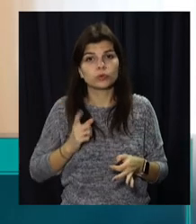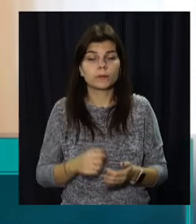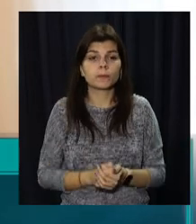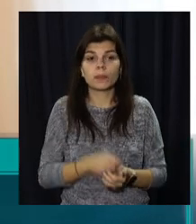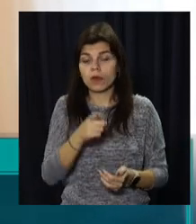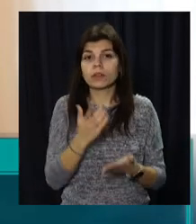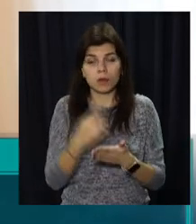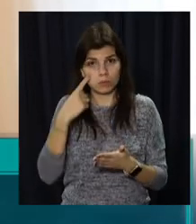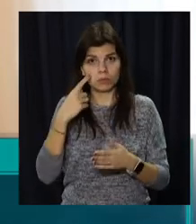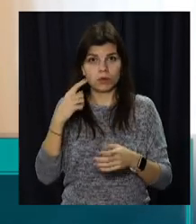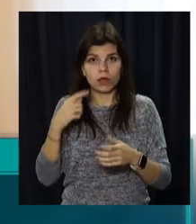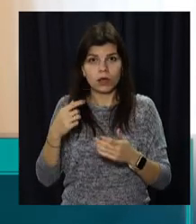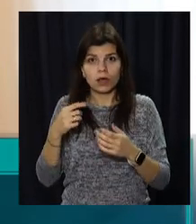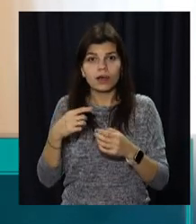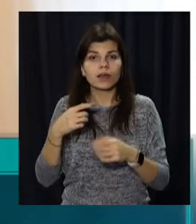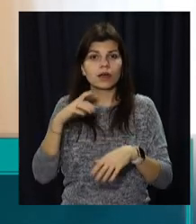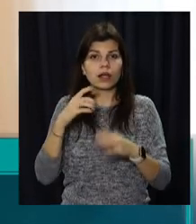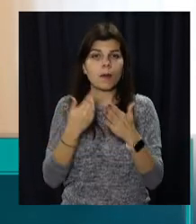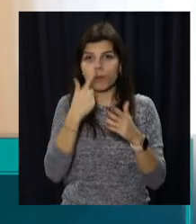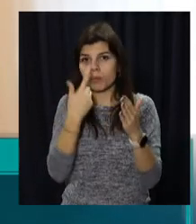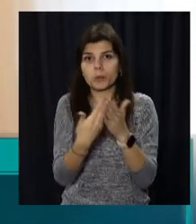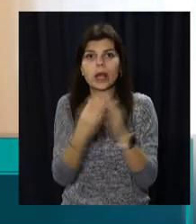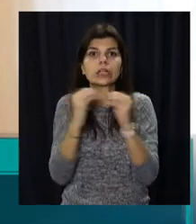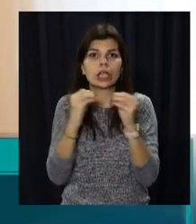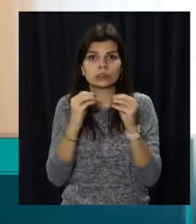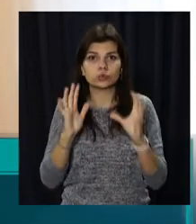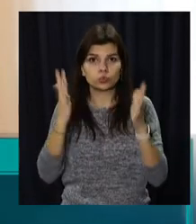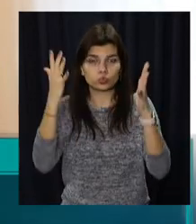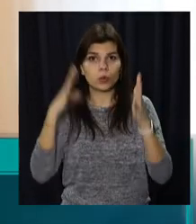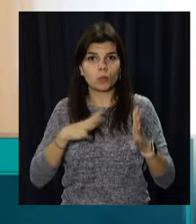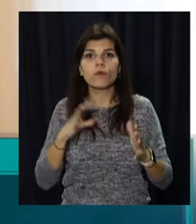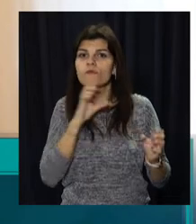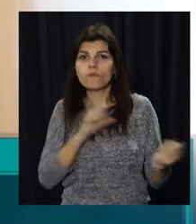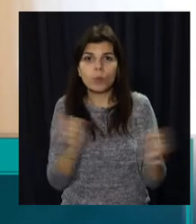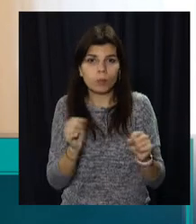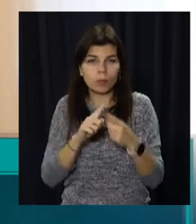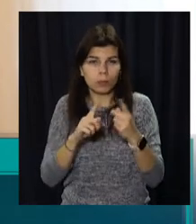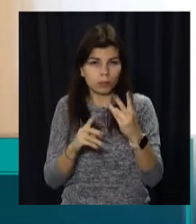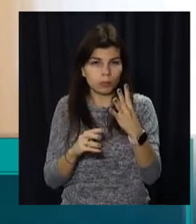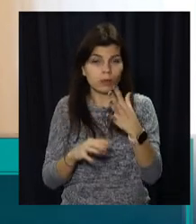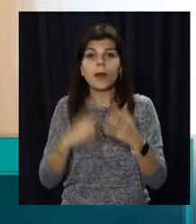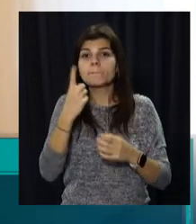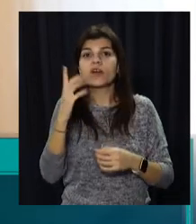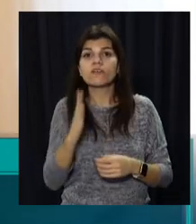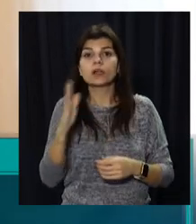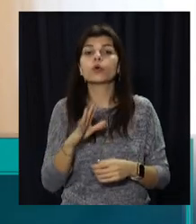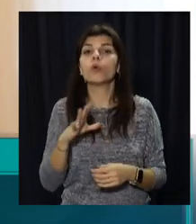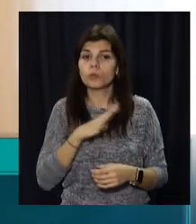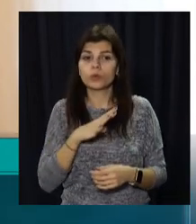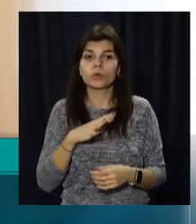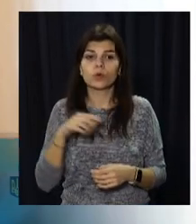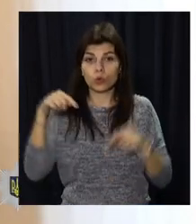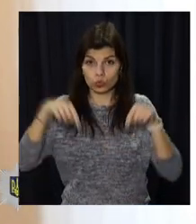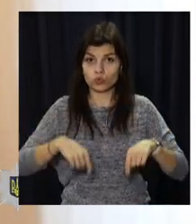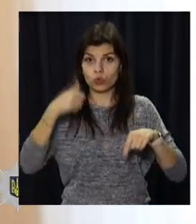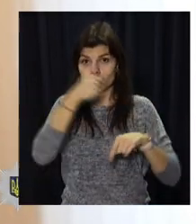фактів вчинення таких злочинів. Зокрема, 1 вересня поточного